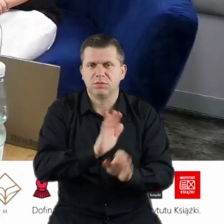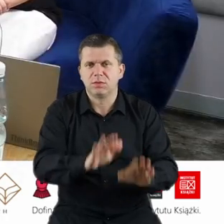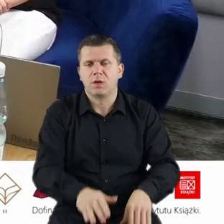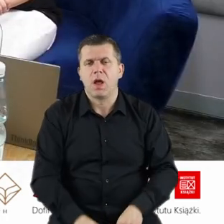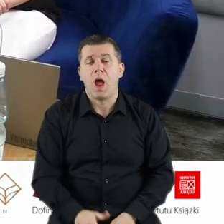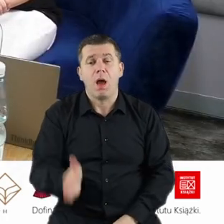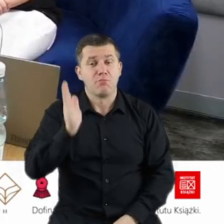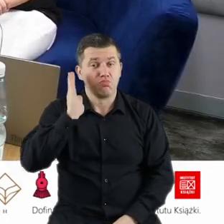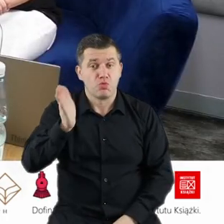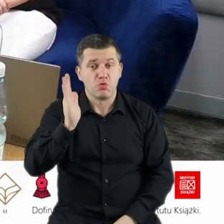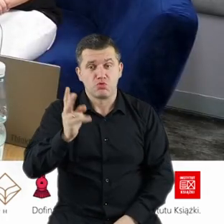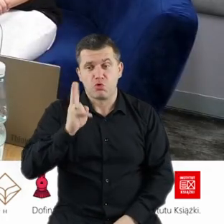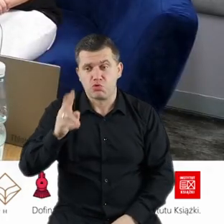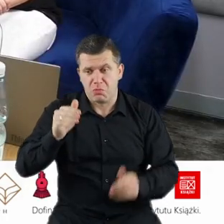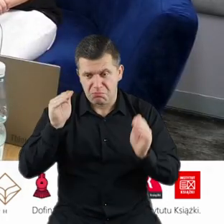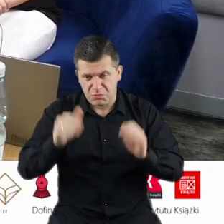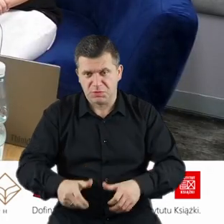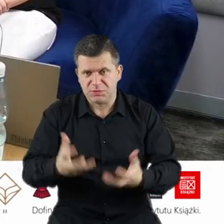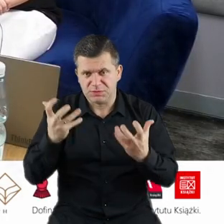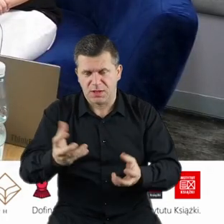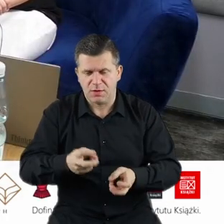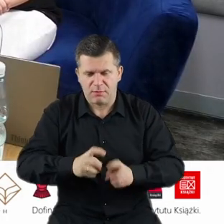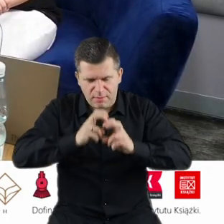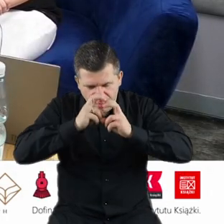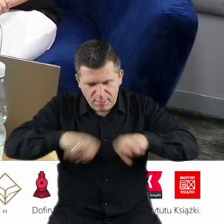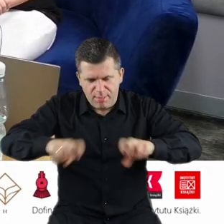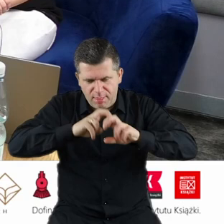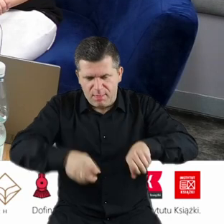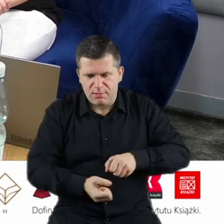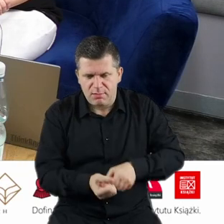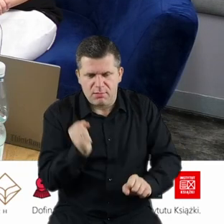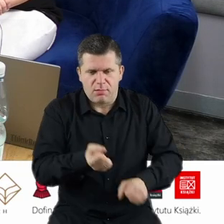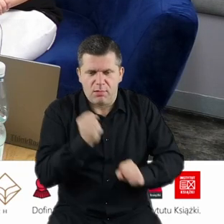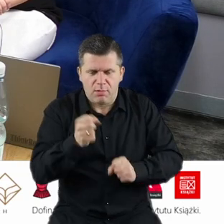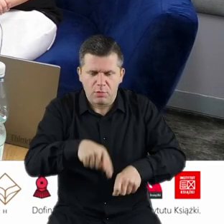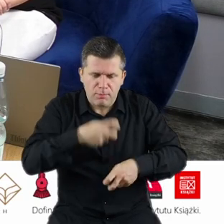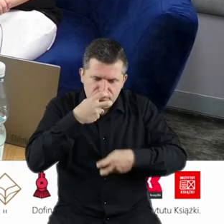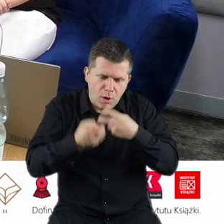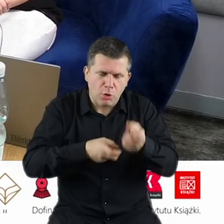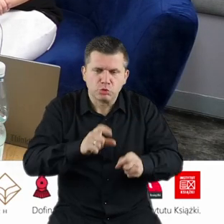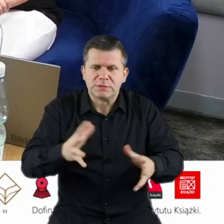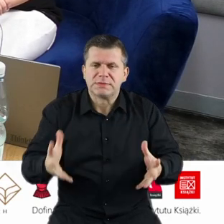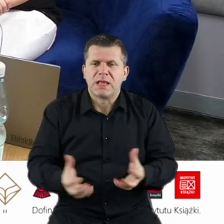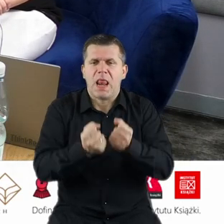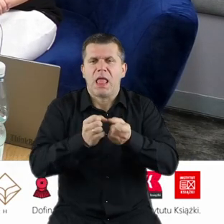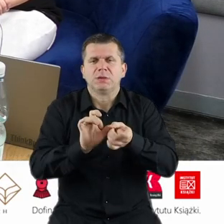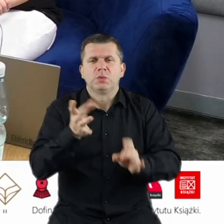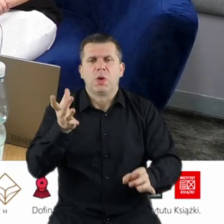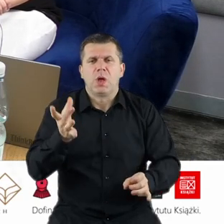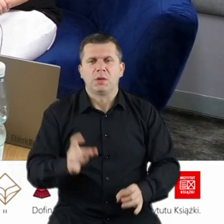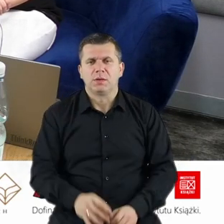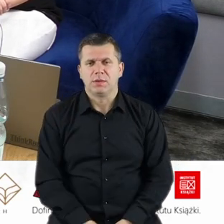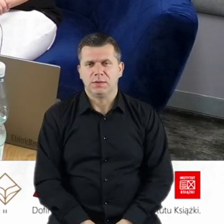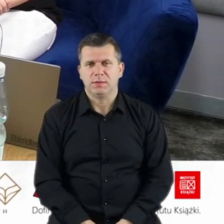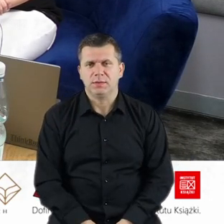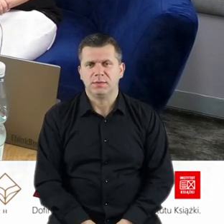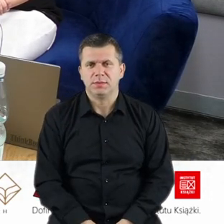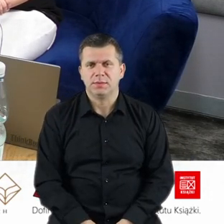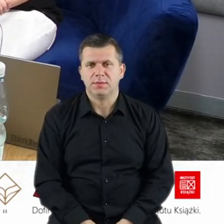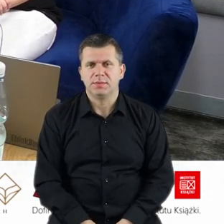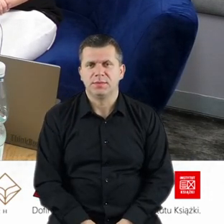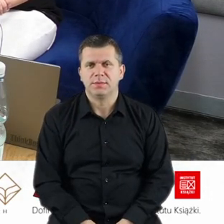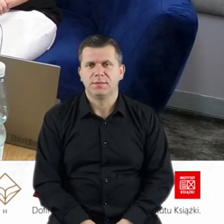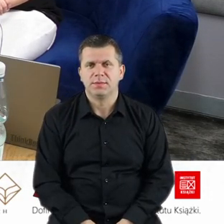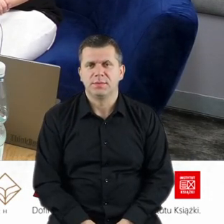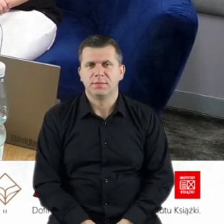po prostu ktoś był w stanie kopać tę dołę po to, żeby coś sobie znaleźć. Wydawało